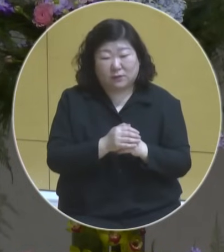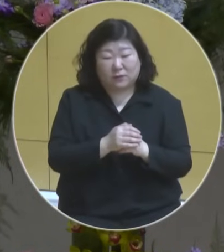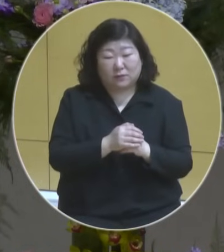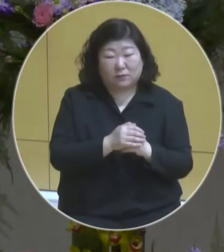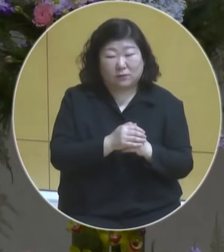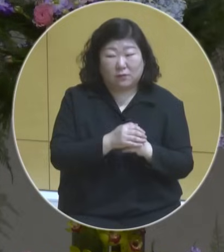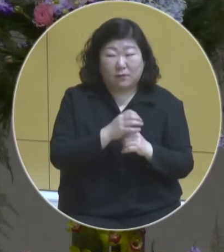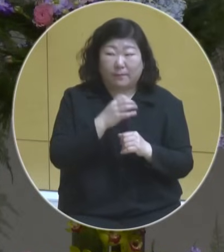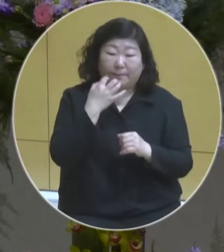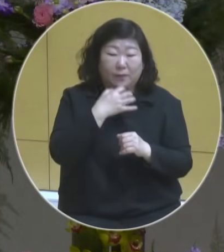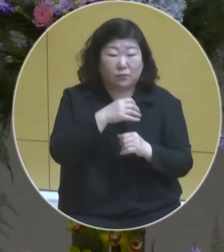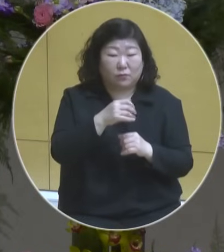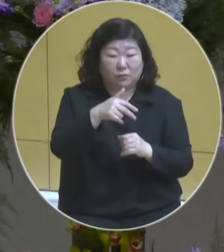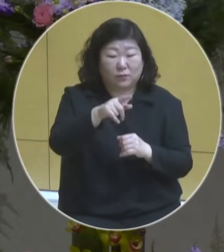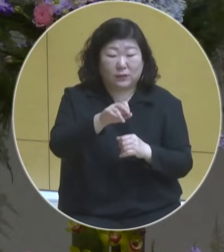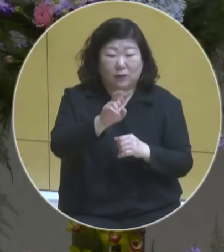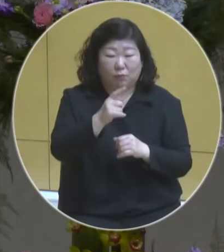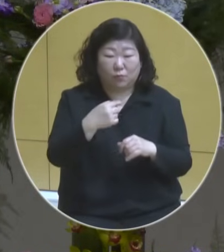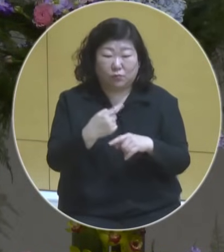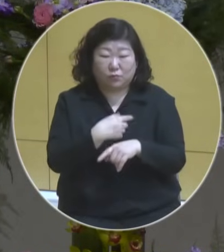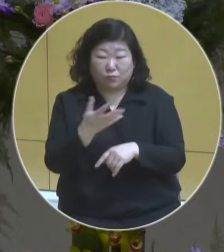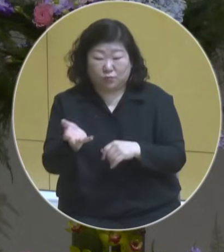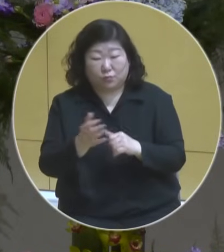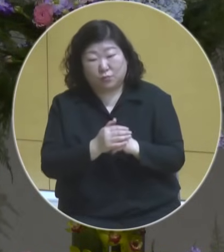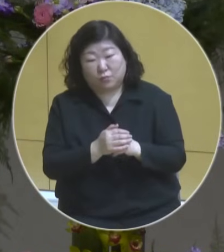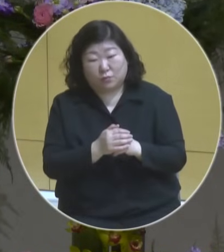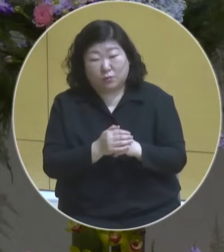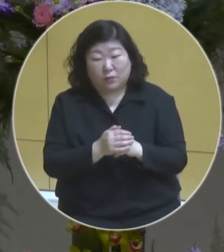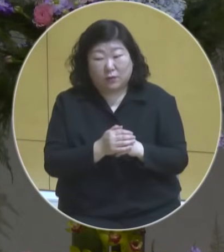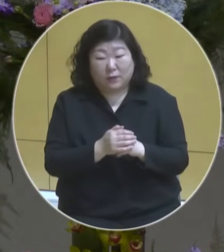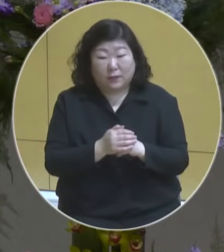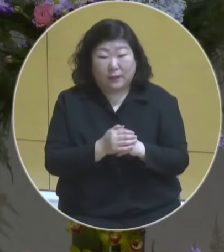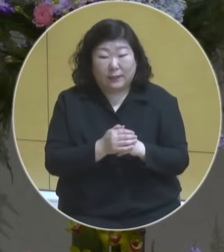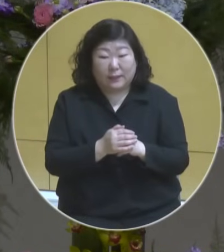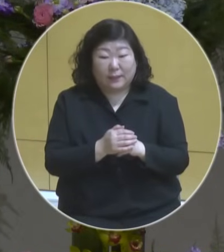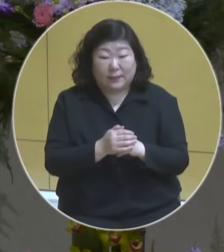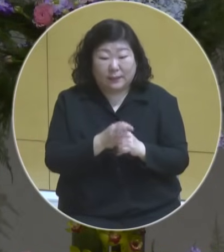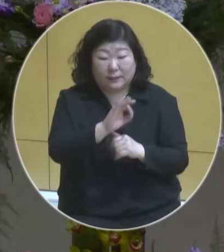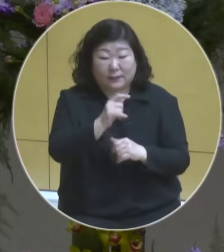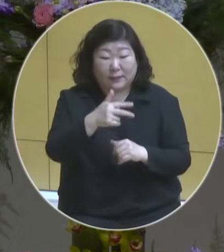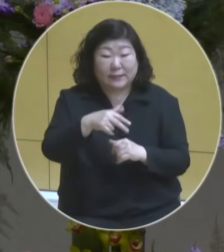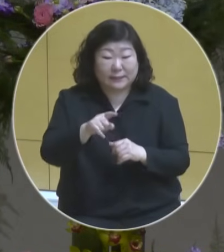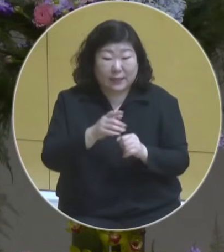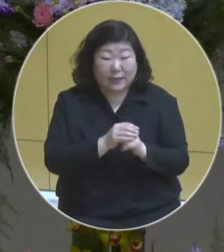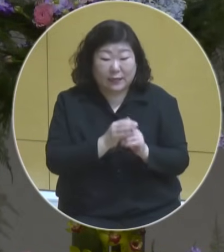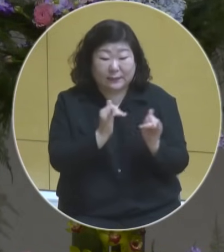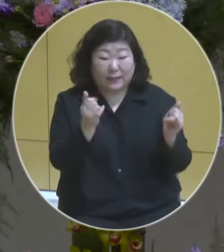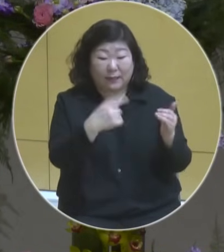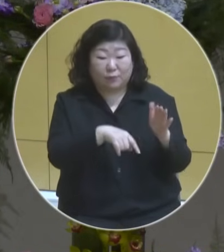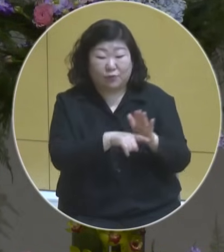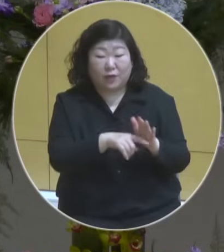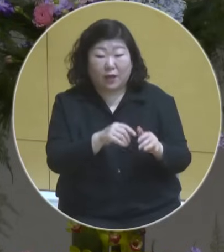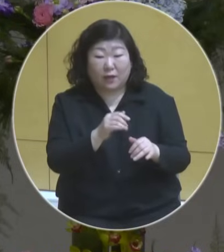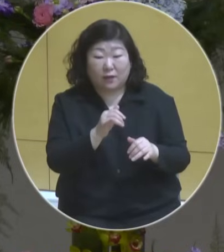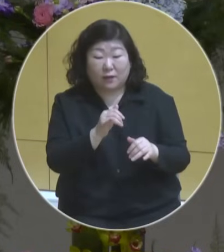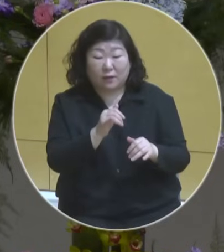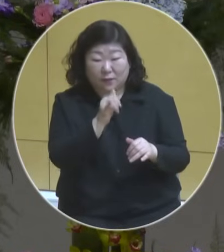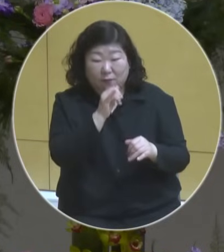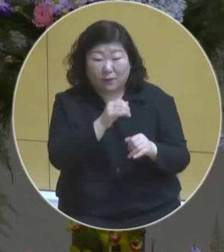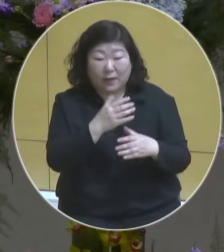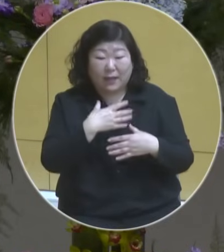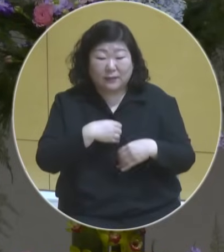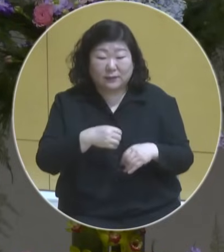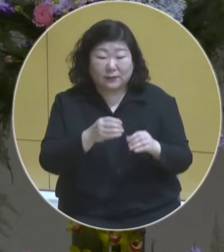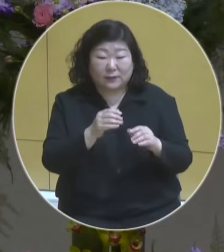안식일에 주인이라고 말씀하시고 안식일은 사람을 위하여 있다고 세상이 놀랄 만한 서기관들과 바리새인들이 뒤집어질